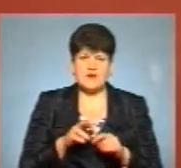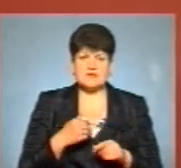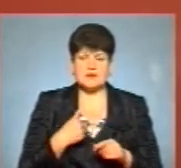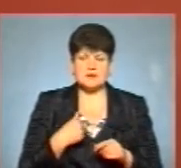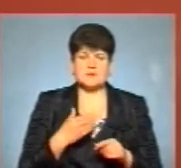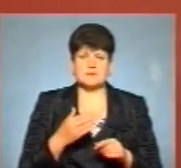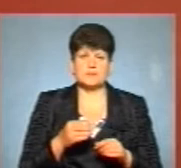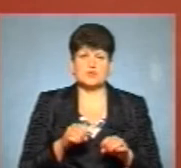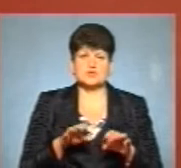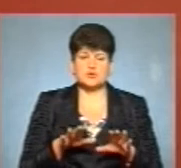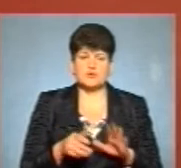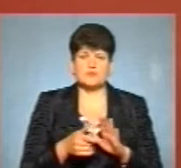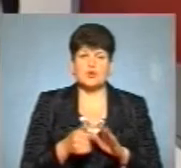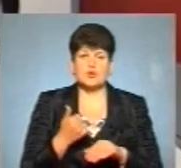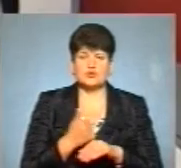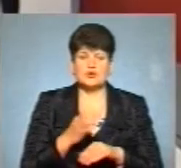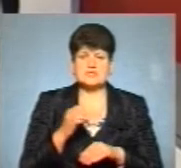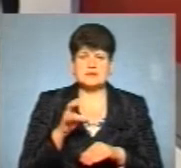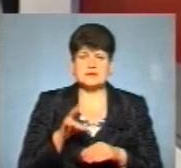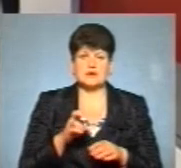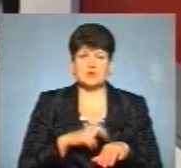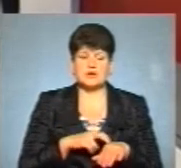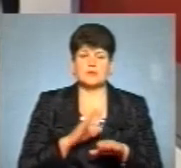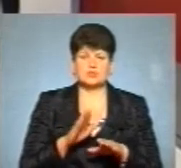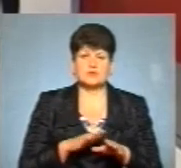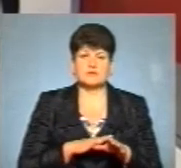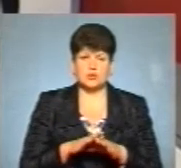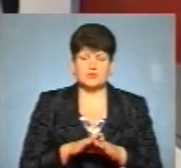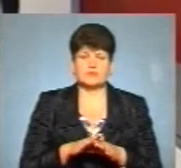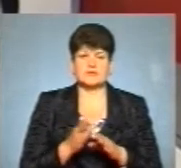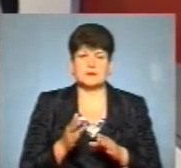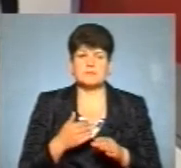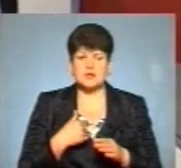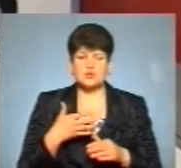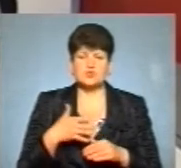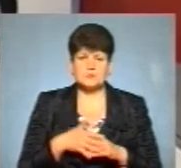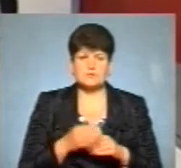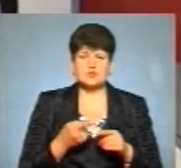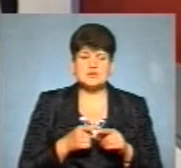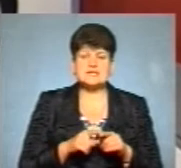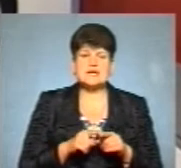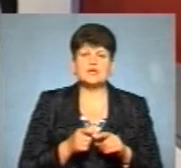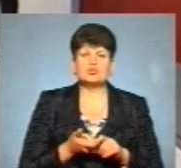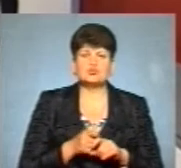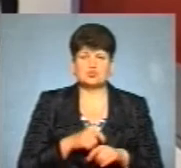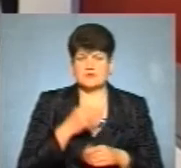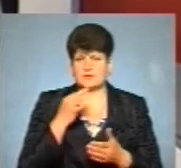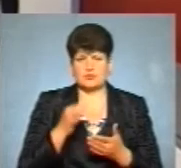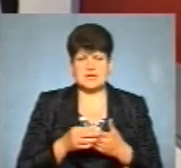постанову головного санітарного лікаря будемо виконувати, будемо її дотримуватися. Ми розуміємо, що це дуже відповідально, це здоров'я наших